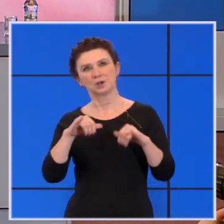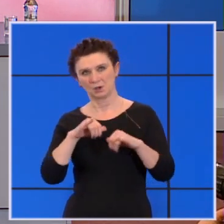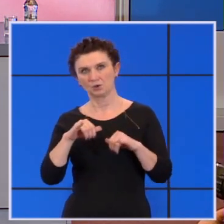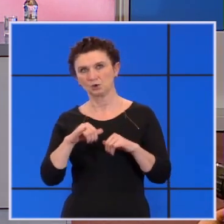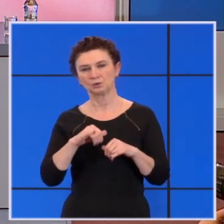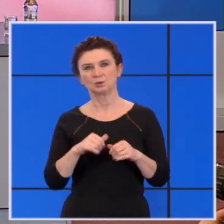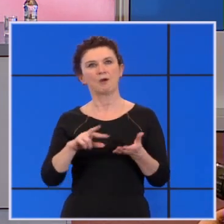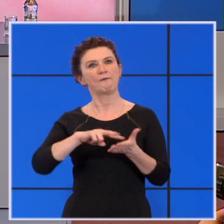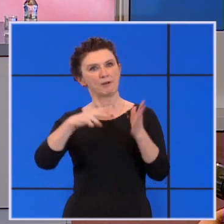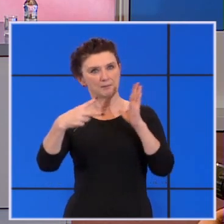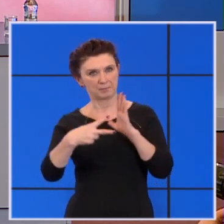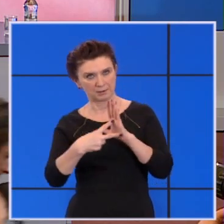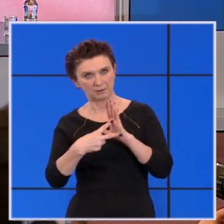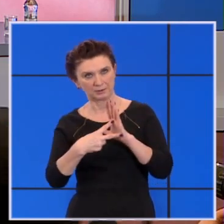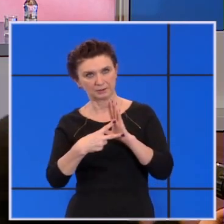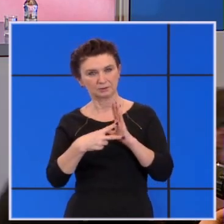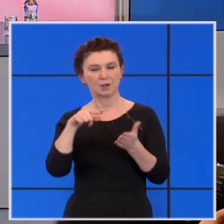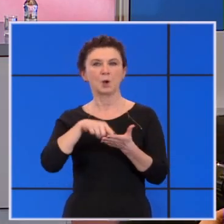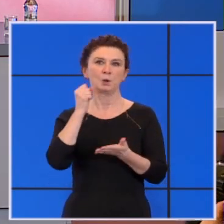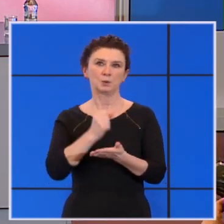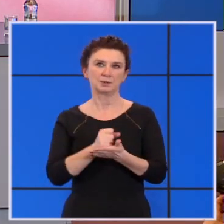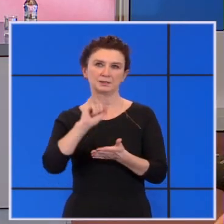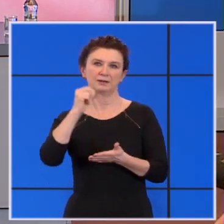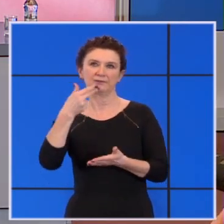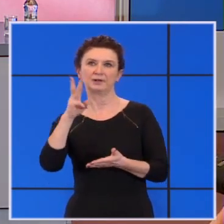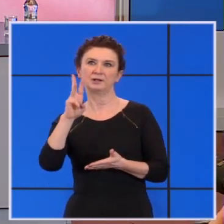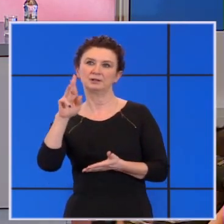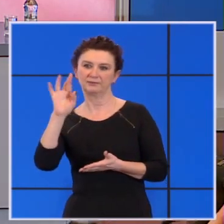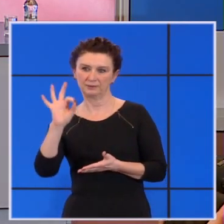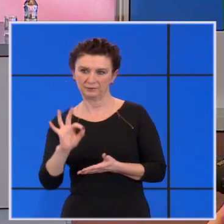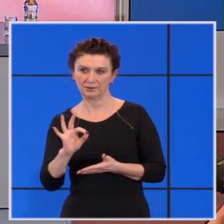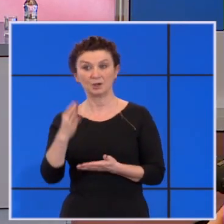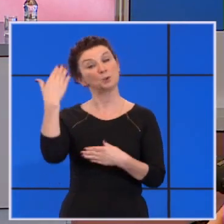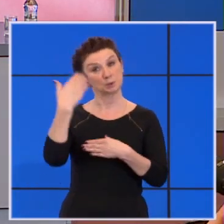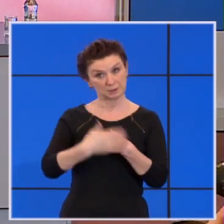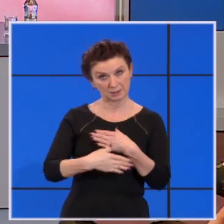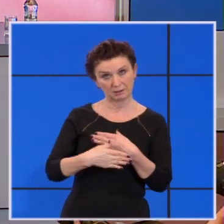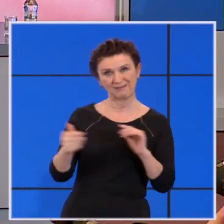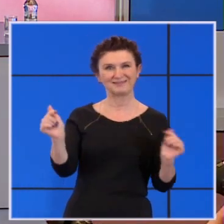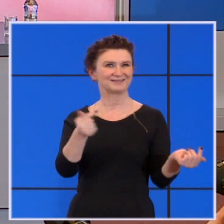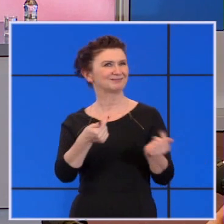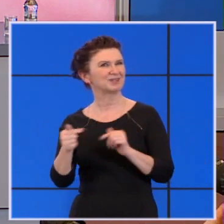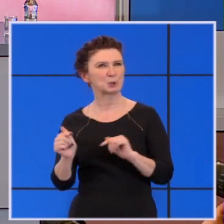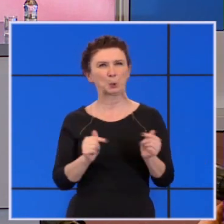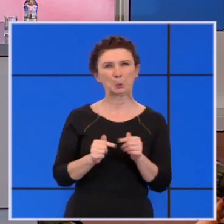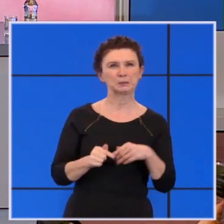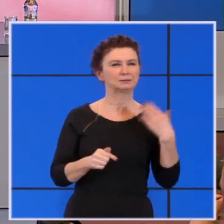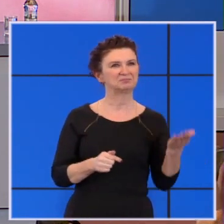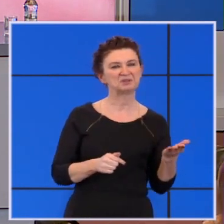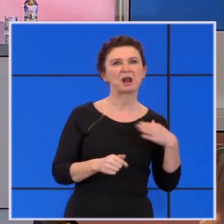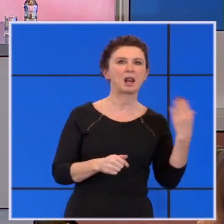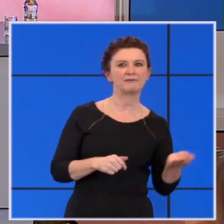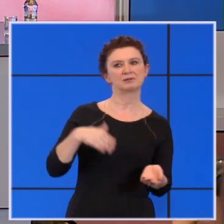ostatecznie spory na ten temat i wewnątrz samej Platformy, czy też nadal są skrzydła liberalne i z drugiej strony konserwatywne,